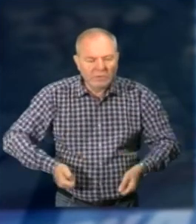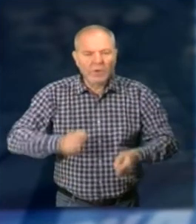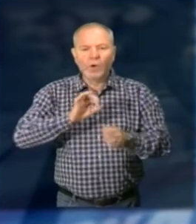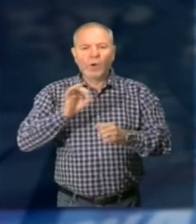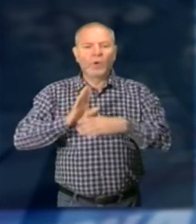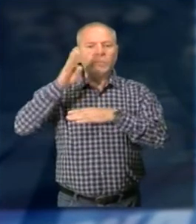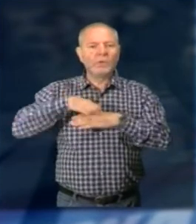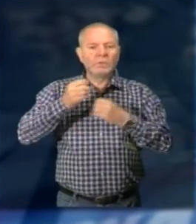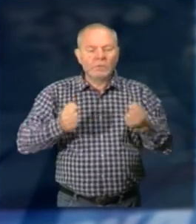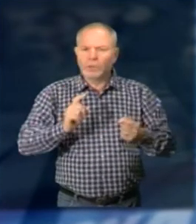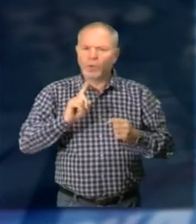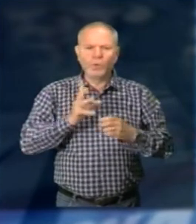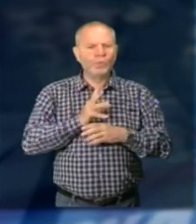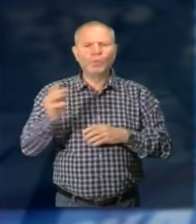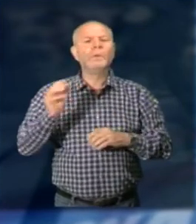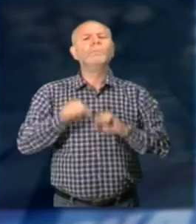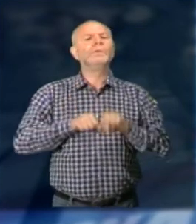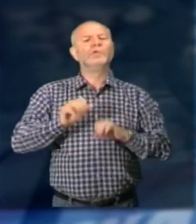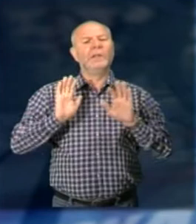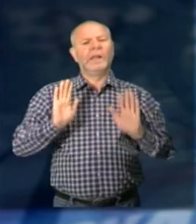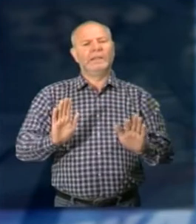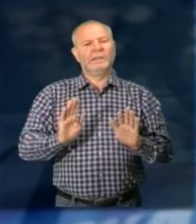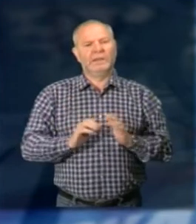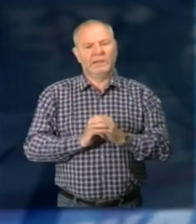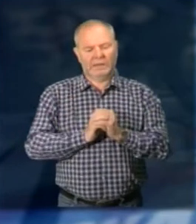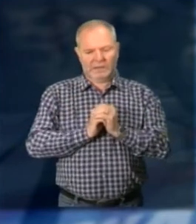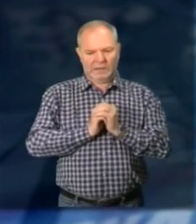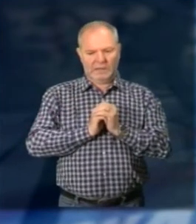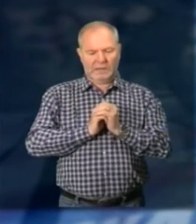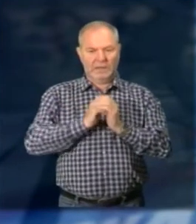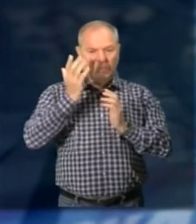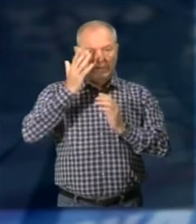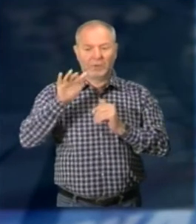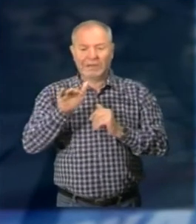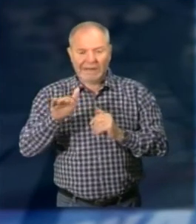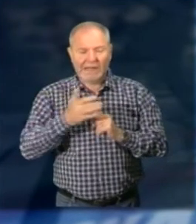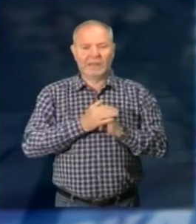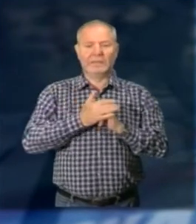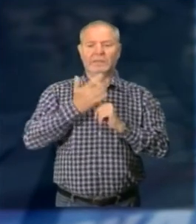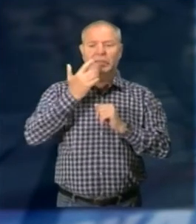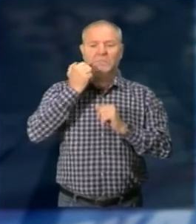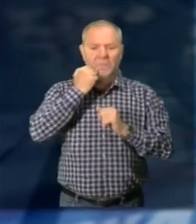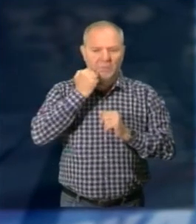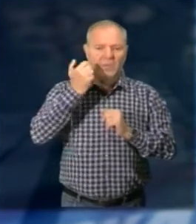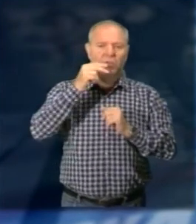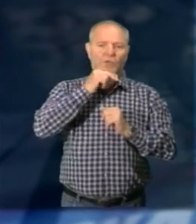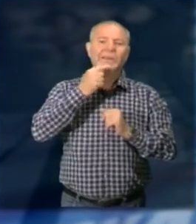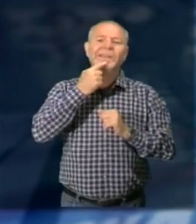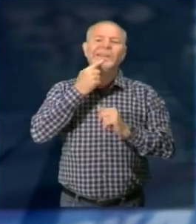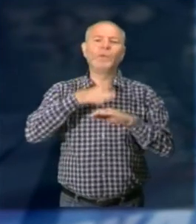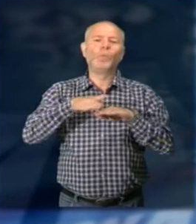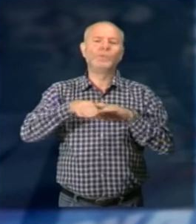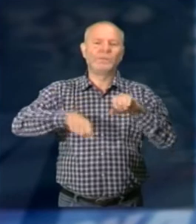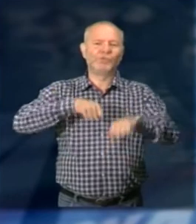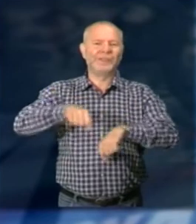rivolta a tutti gli utenti della strada, a maggior ragione, quelle fasce ancora più deboli come i ragazzini, come le mamme, le nonne Insomma, chi utilizza la